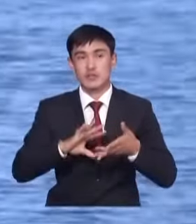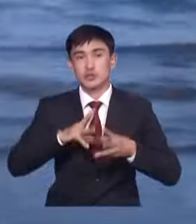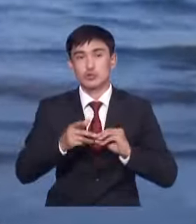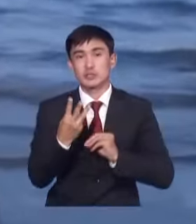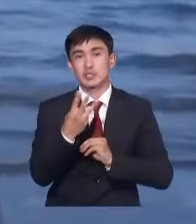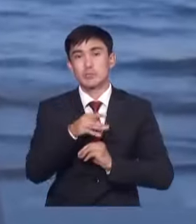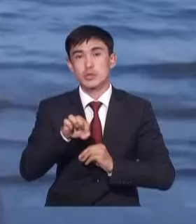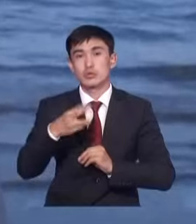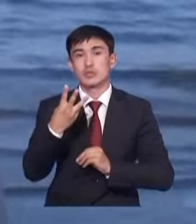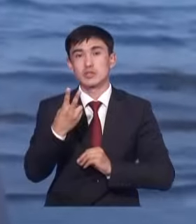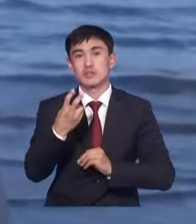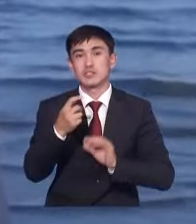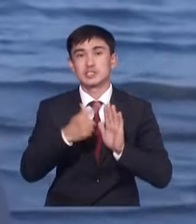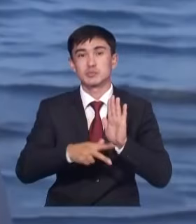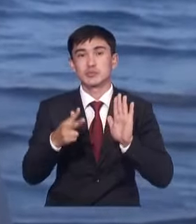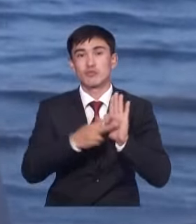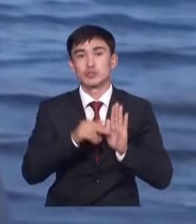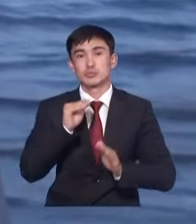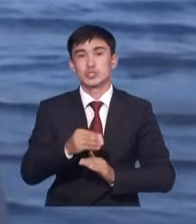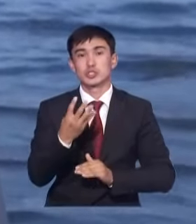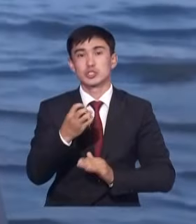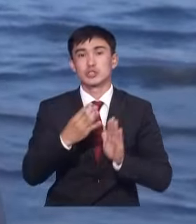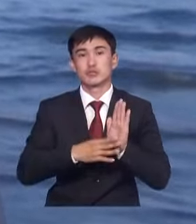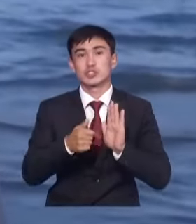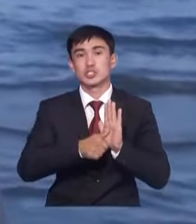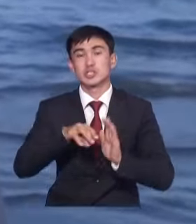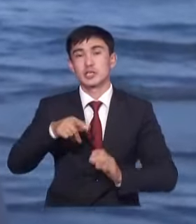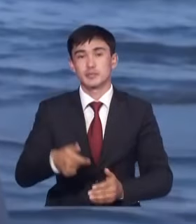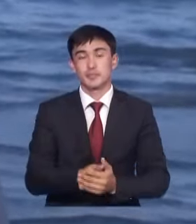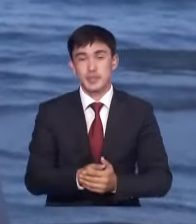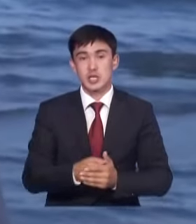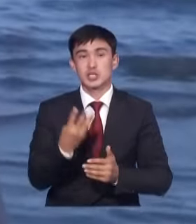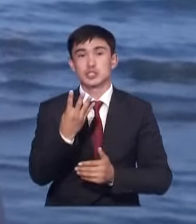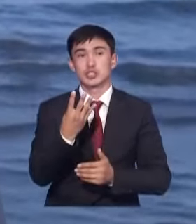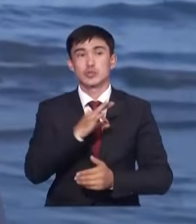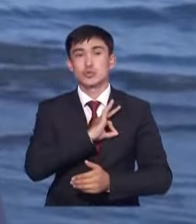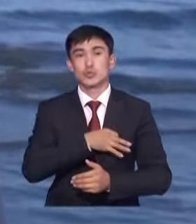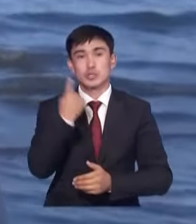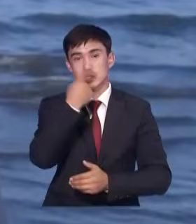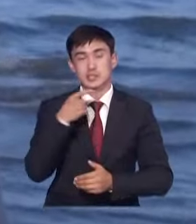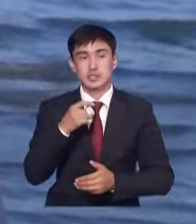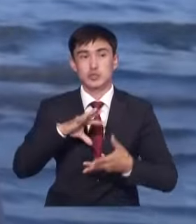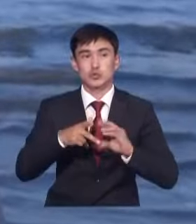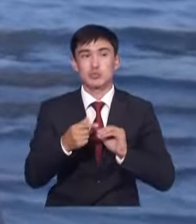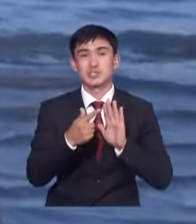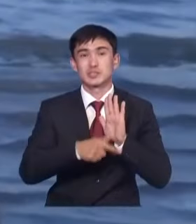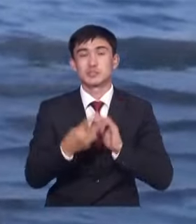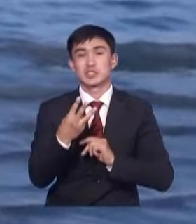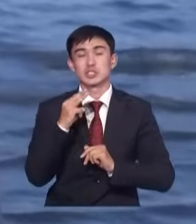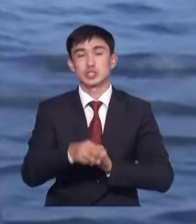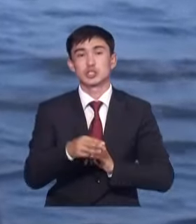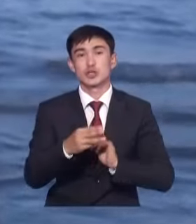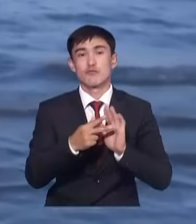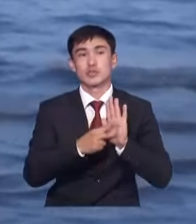сумму 3 278 496 тенге и 4 юридических лица на сумму